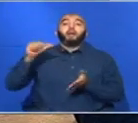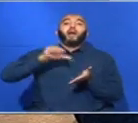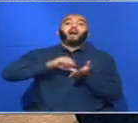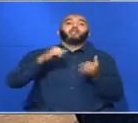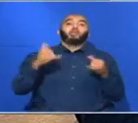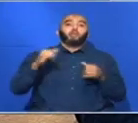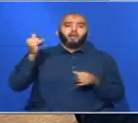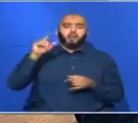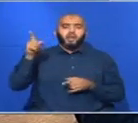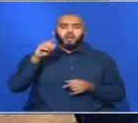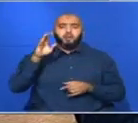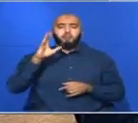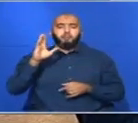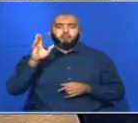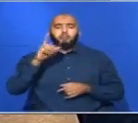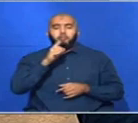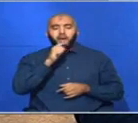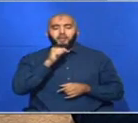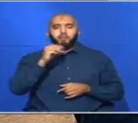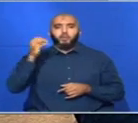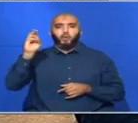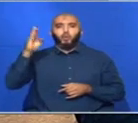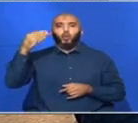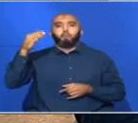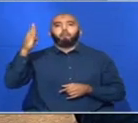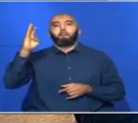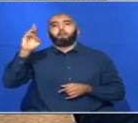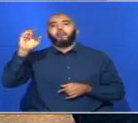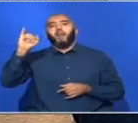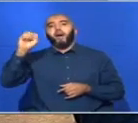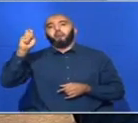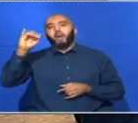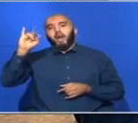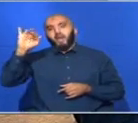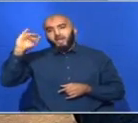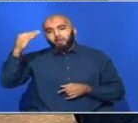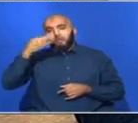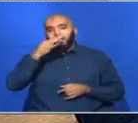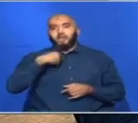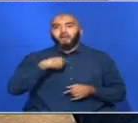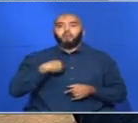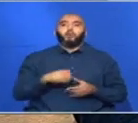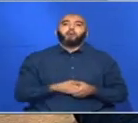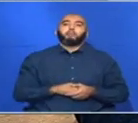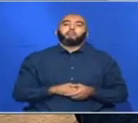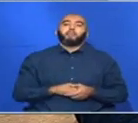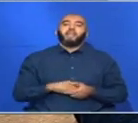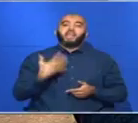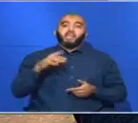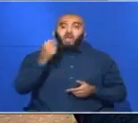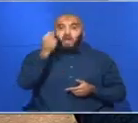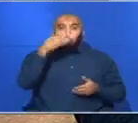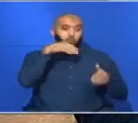ادخل كان لديه رصيد في بنك يتعاملوا من الشباب الاسلاميه ادخل